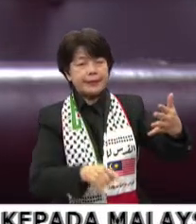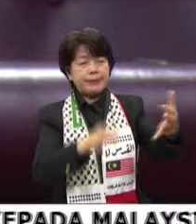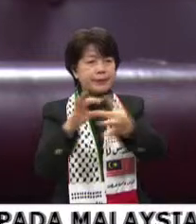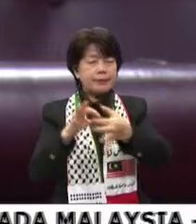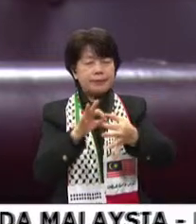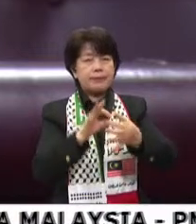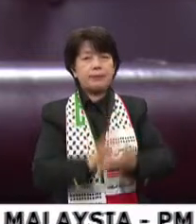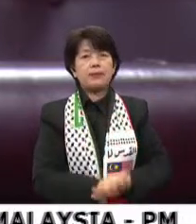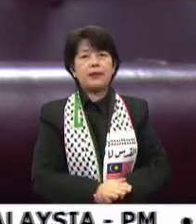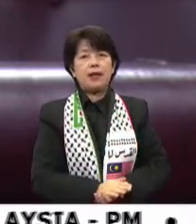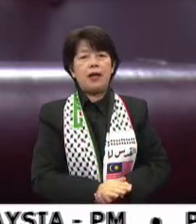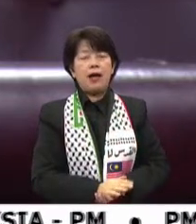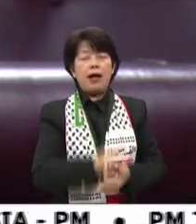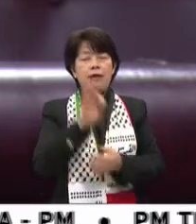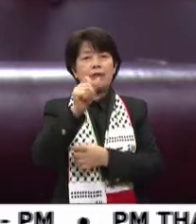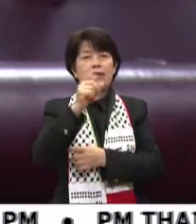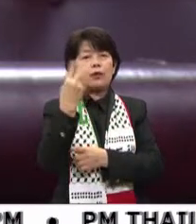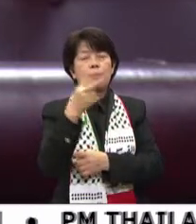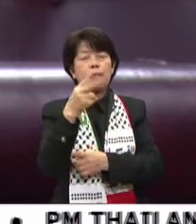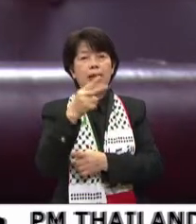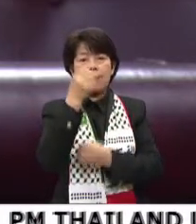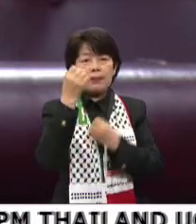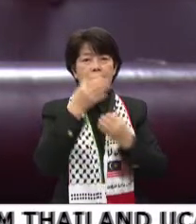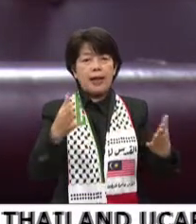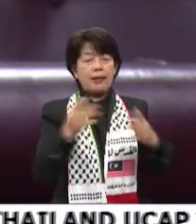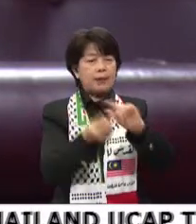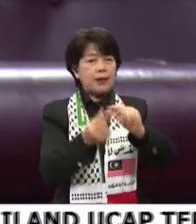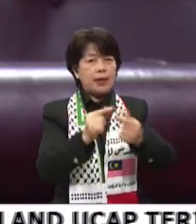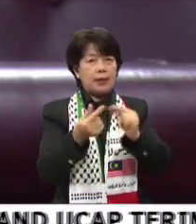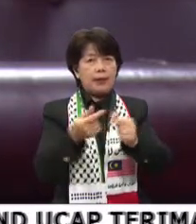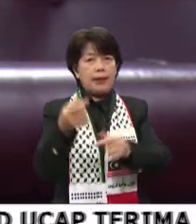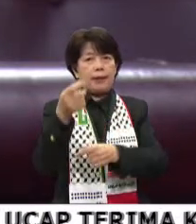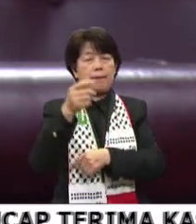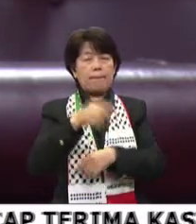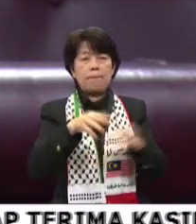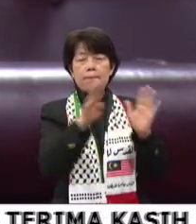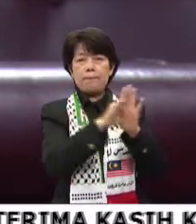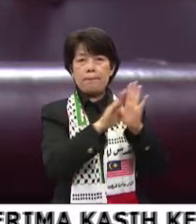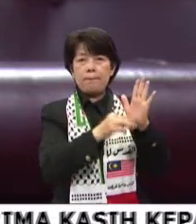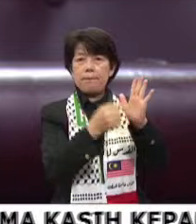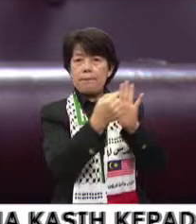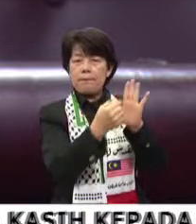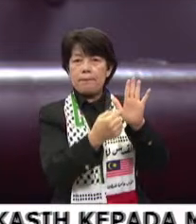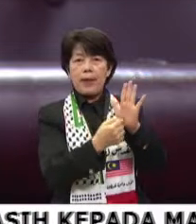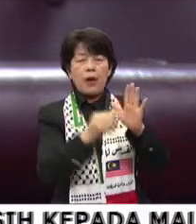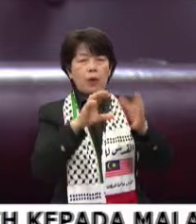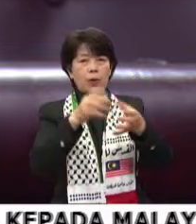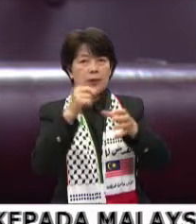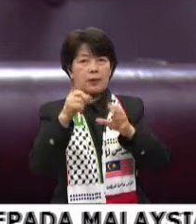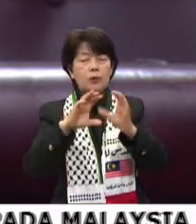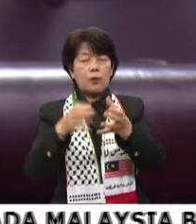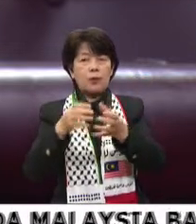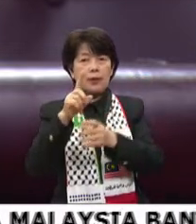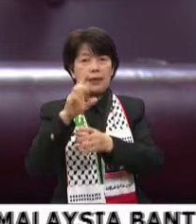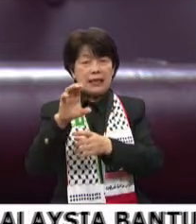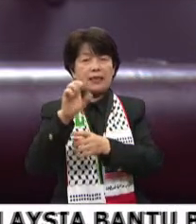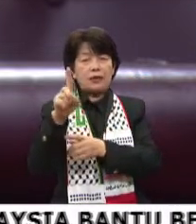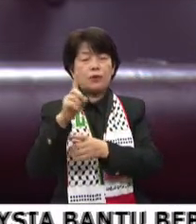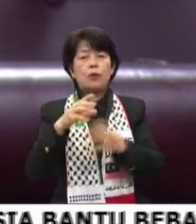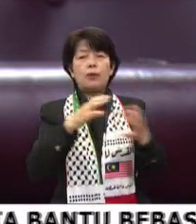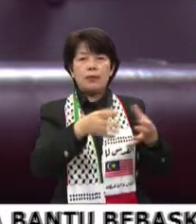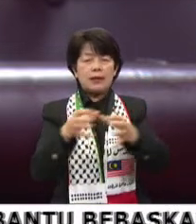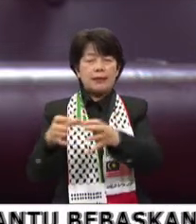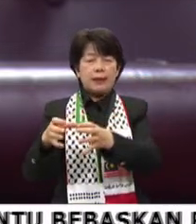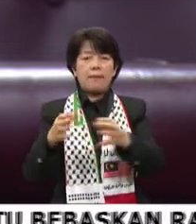dengannya Fal 12 bertujuan untuk menggantikan perenggan 281 C1 bagi